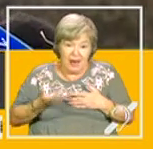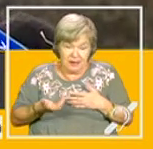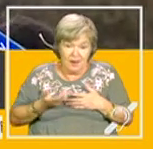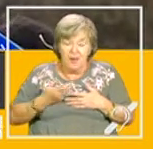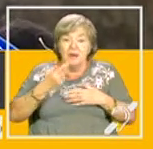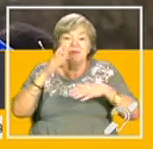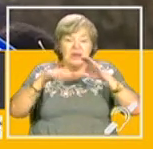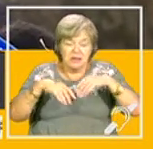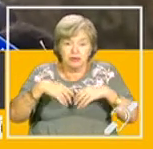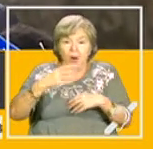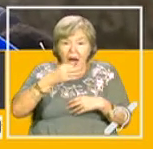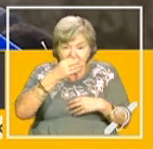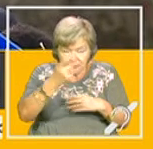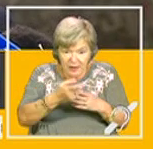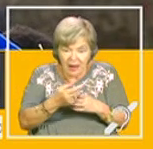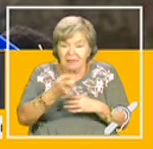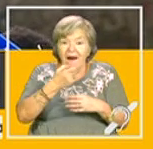Ministrul a fost cu explicațiile că anii